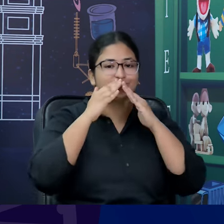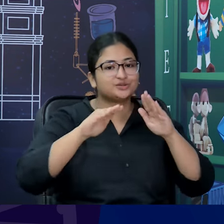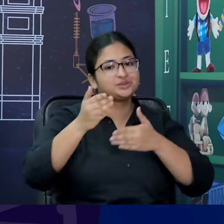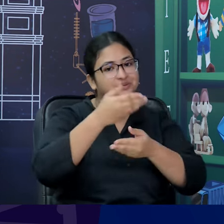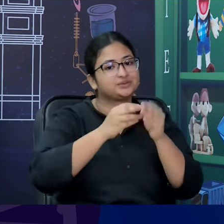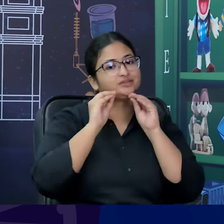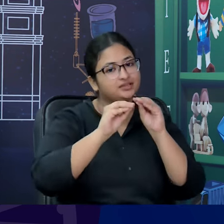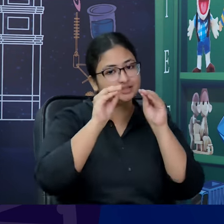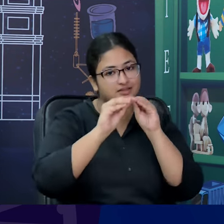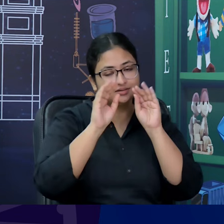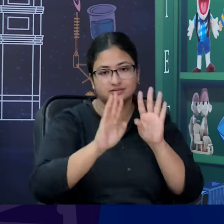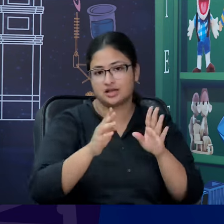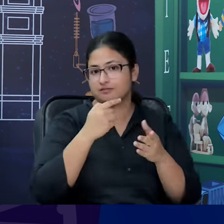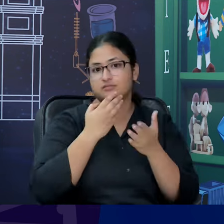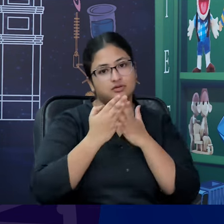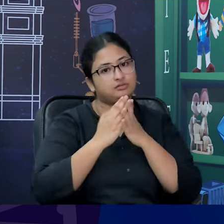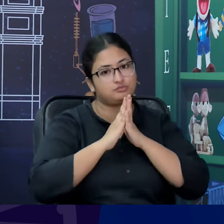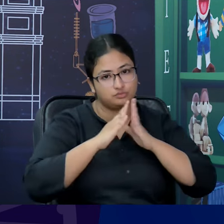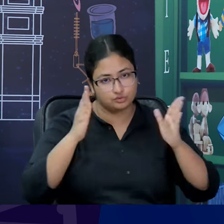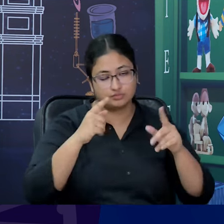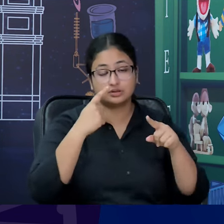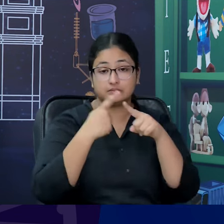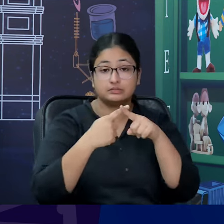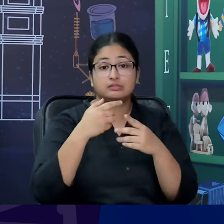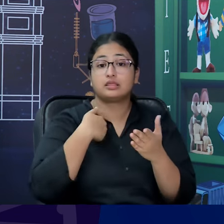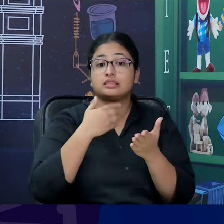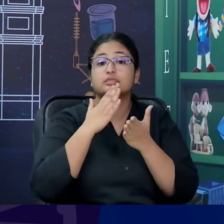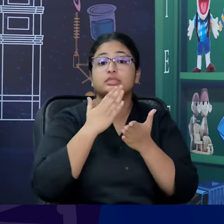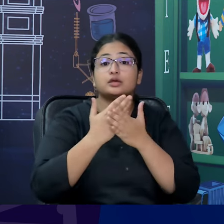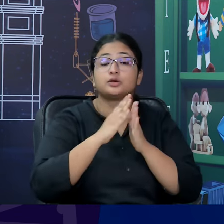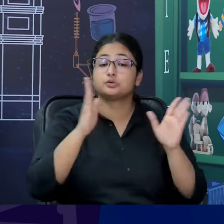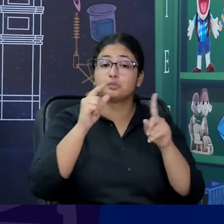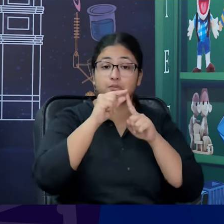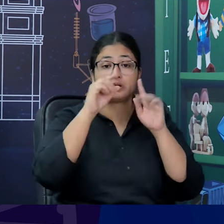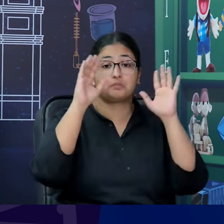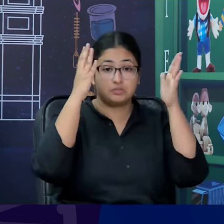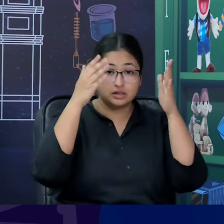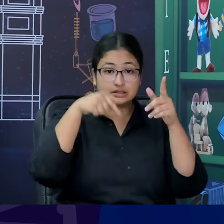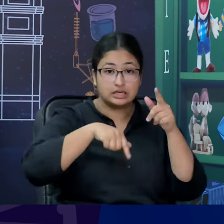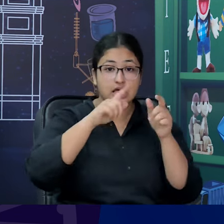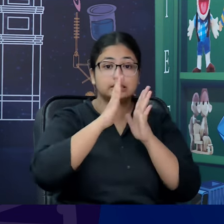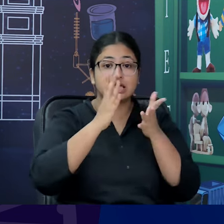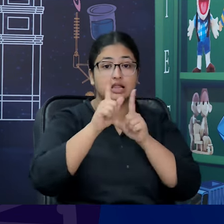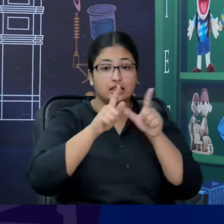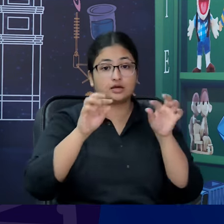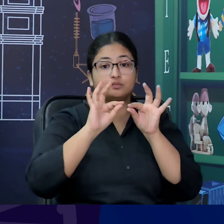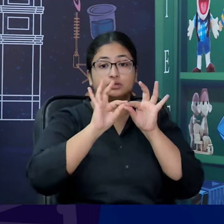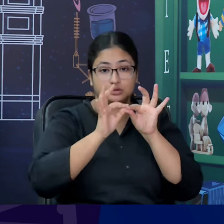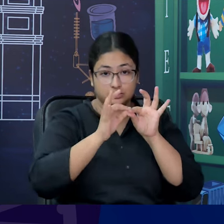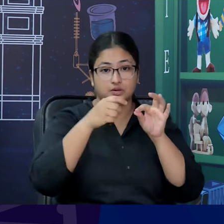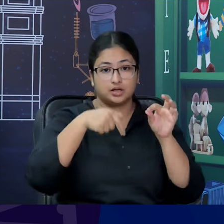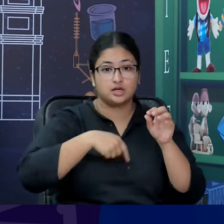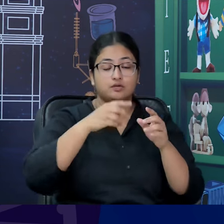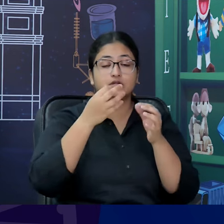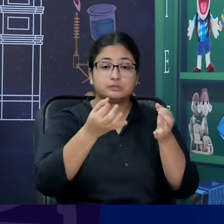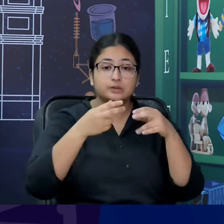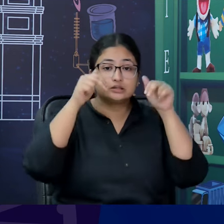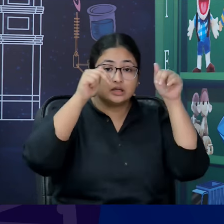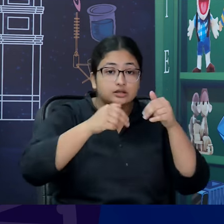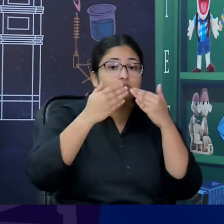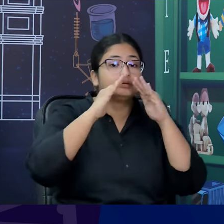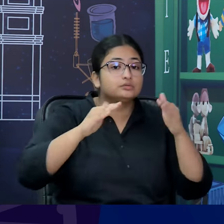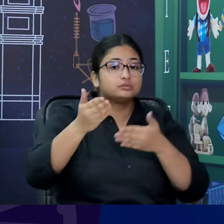सत्र के माध्यम से बहुत अच्छे से संबोधित किया साथ ही में धन्यवाद कहूंगा प्रेसी को जो साइन लैंग्वेज के माध्यम से हमारे विशेष आवश्यकता वाले छात्रों और बच्चों